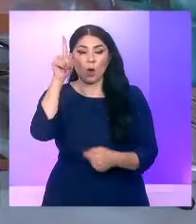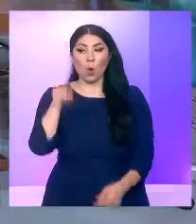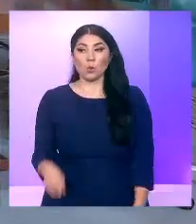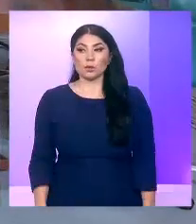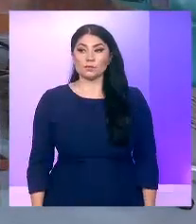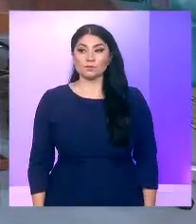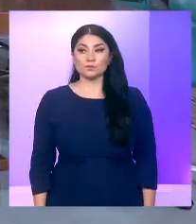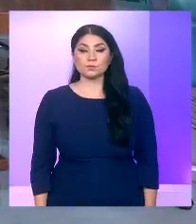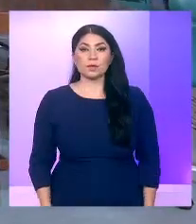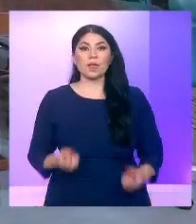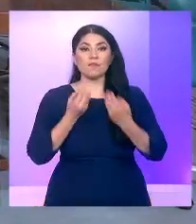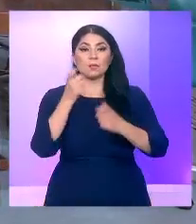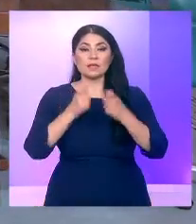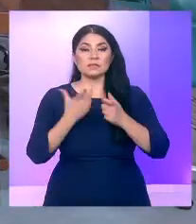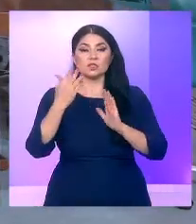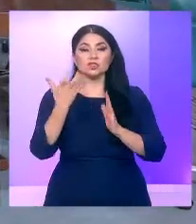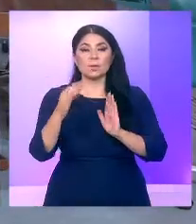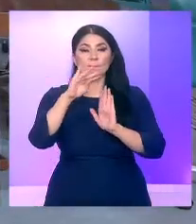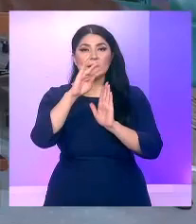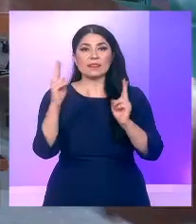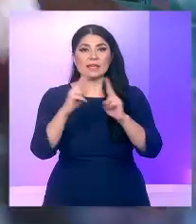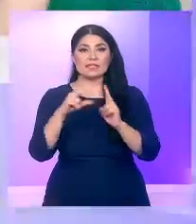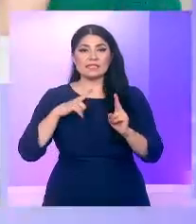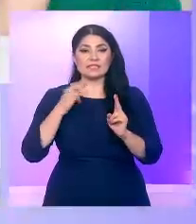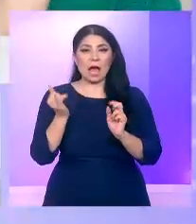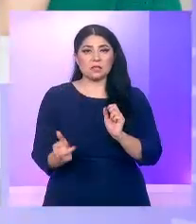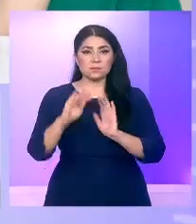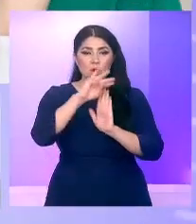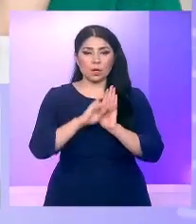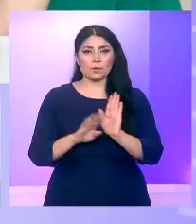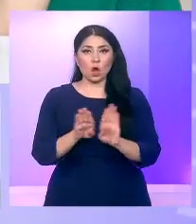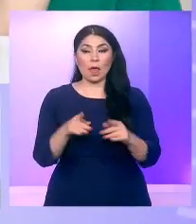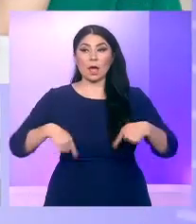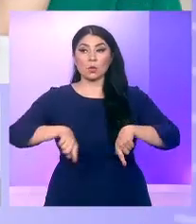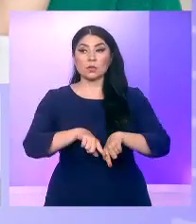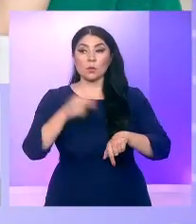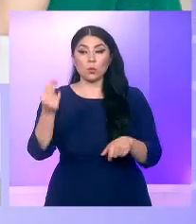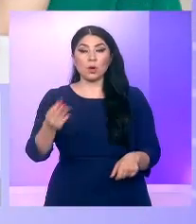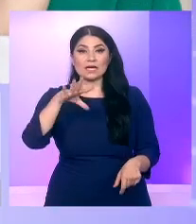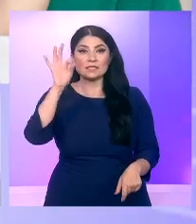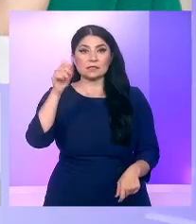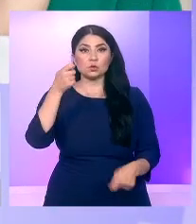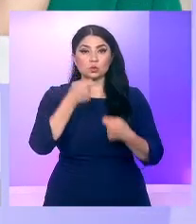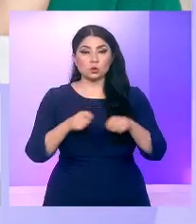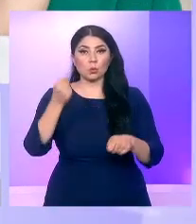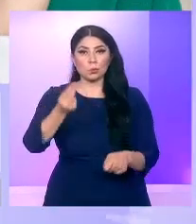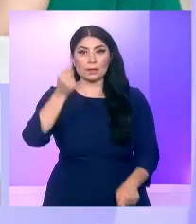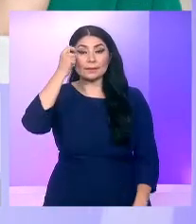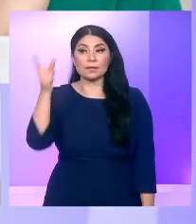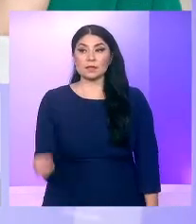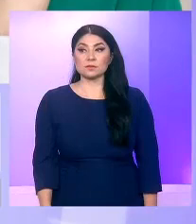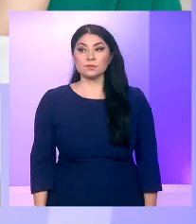detalii despre întâlnirile programate astăzi Elena Crângaș. Elena, te urmărim. Bună dimineața, bun găsit tuturor. Acum la